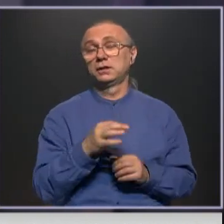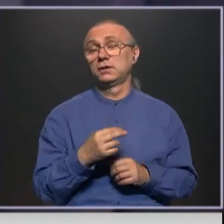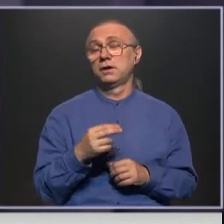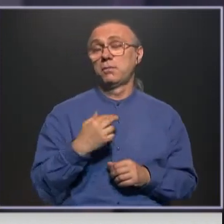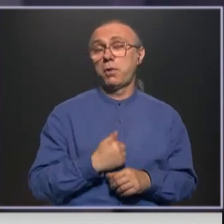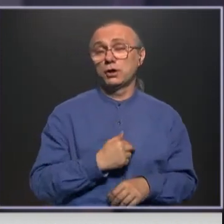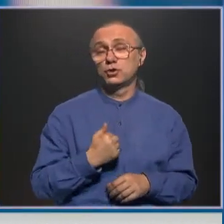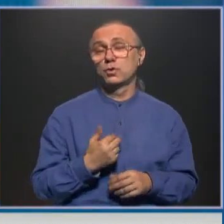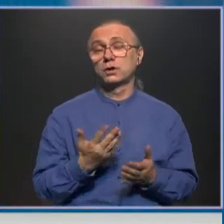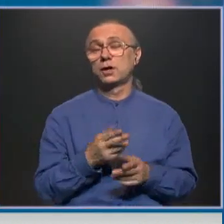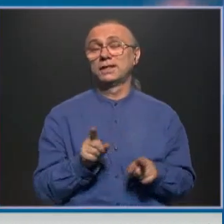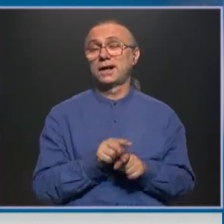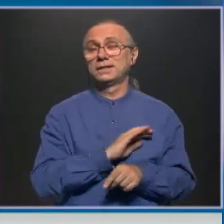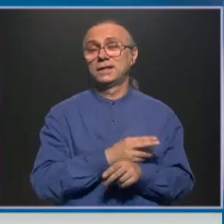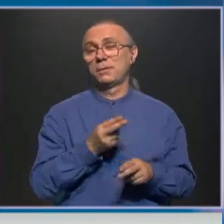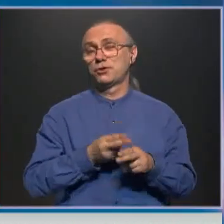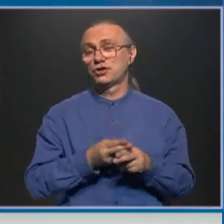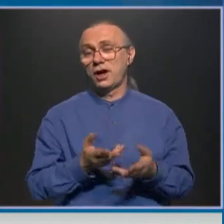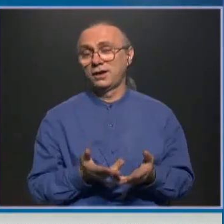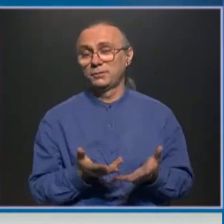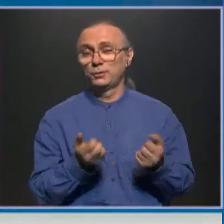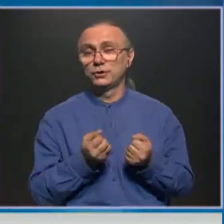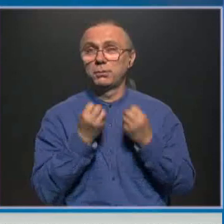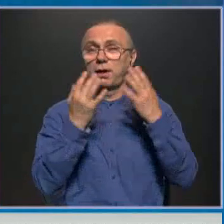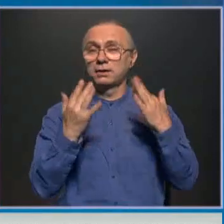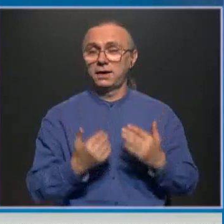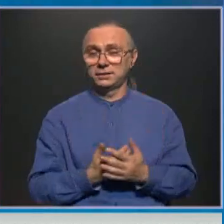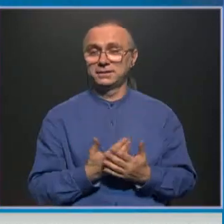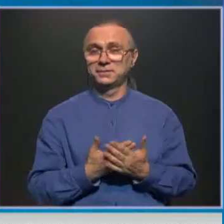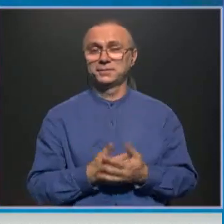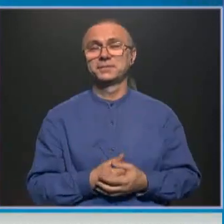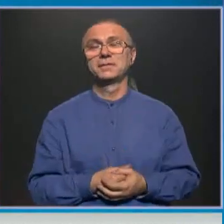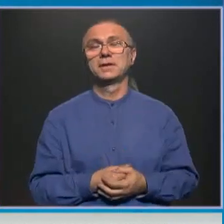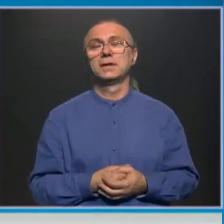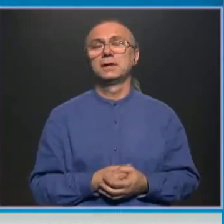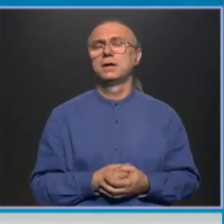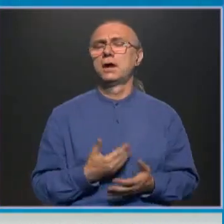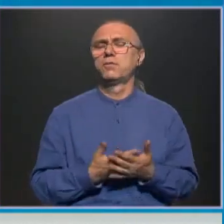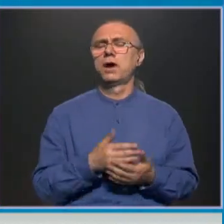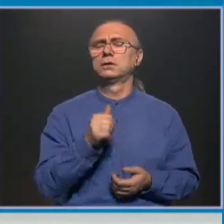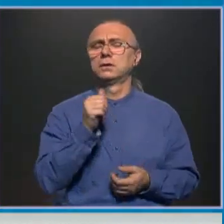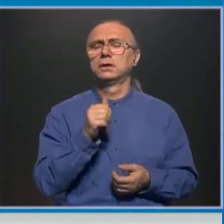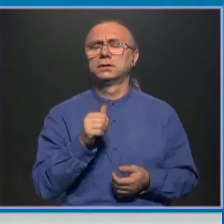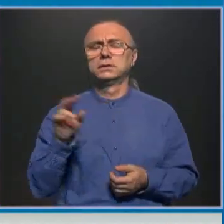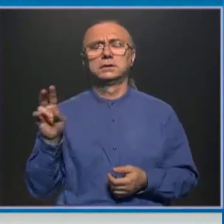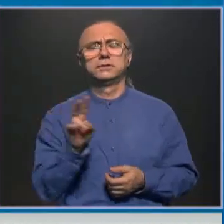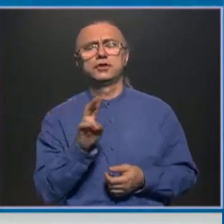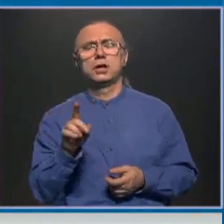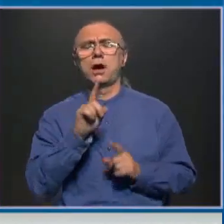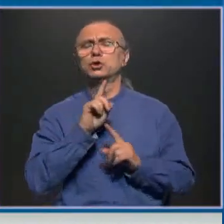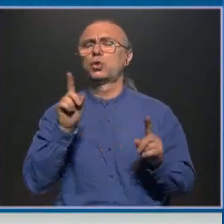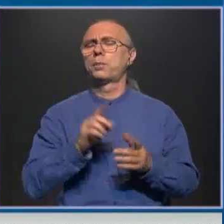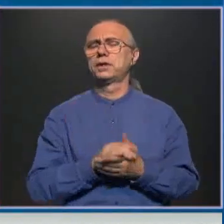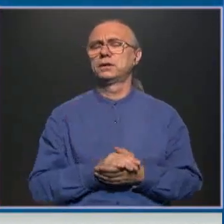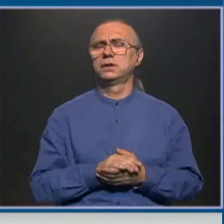остальные. Тем не менее, думать, что какой-то вот батюшка, у него какая-то там особая, вот у него там таинство действует, не поможет. Тем более, как я понял,